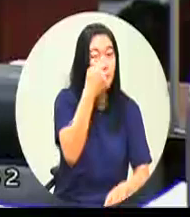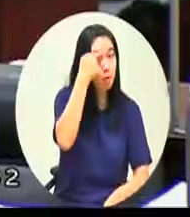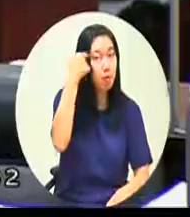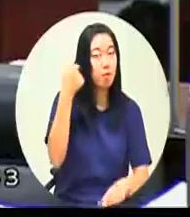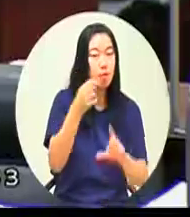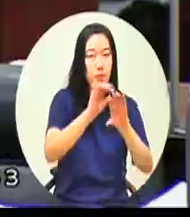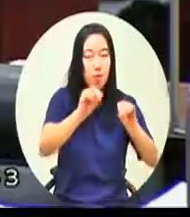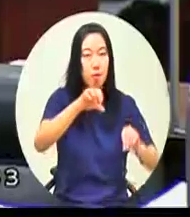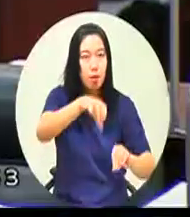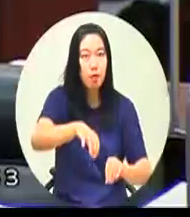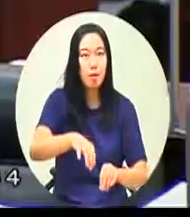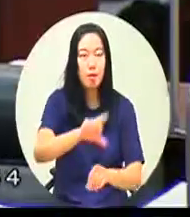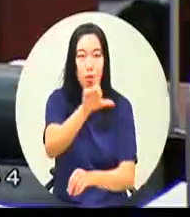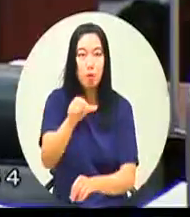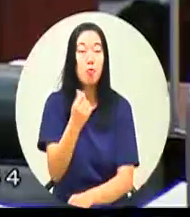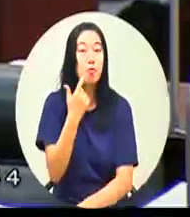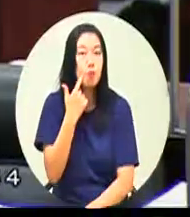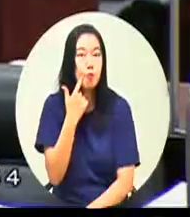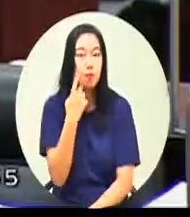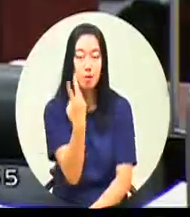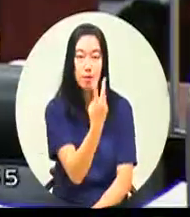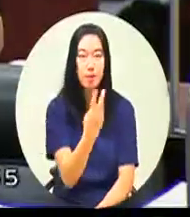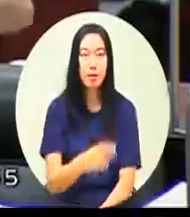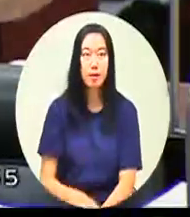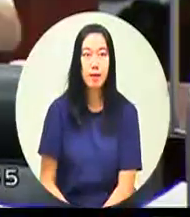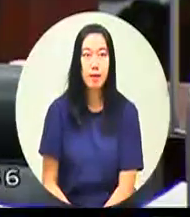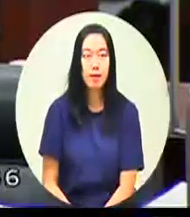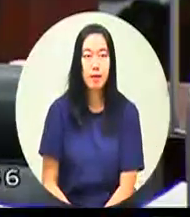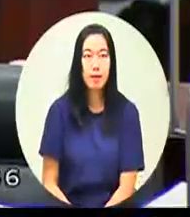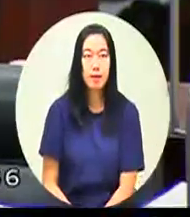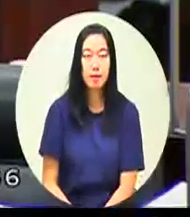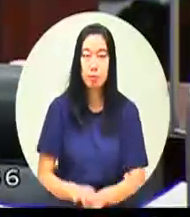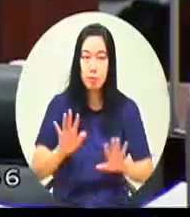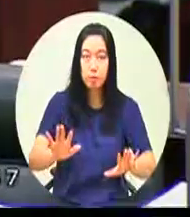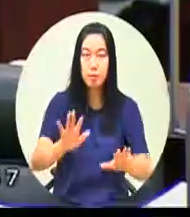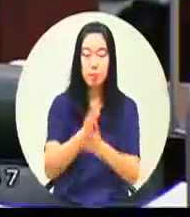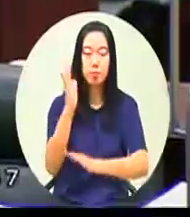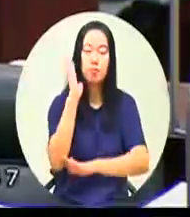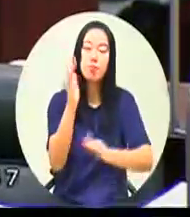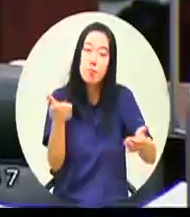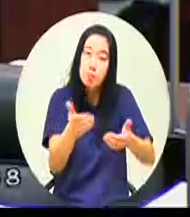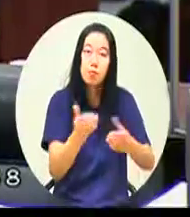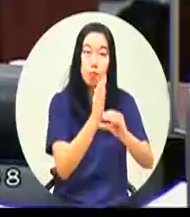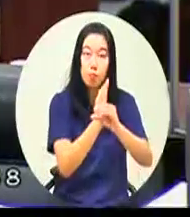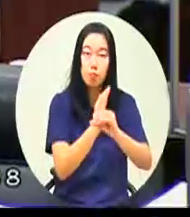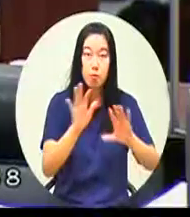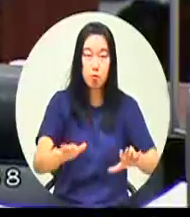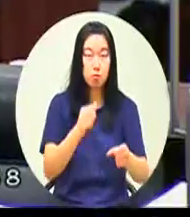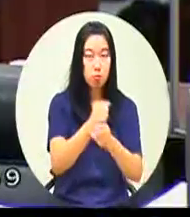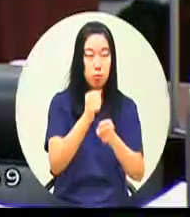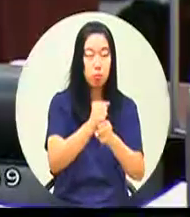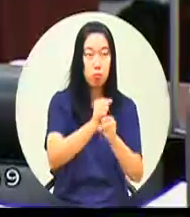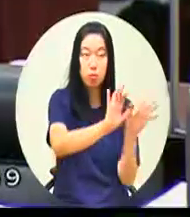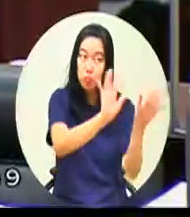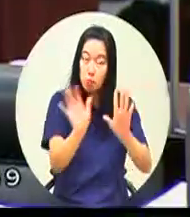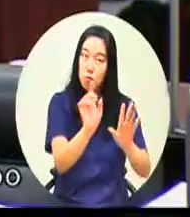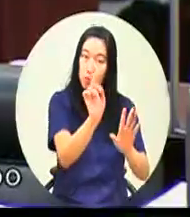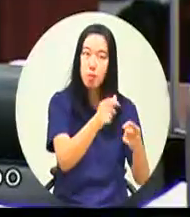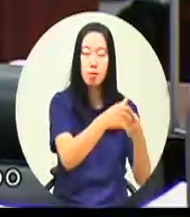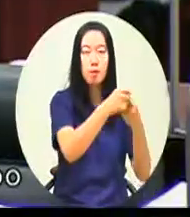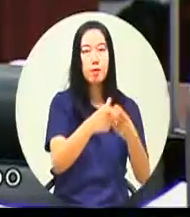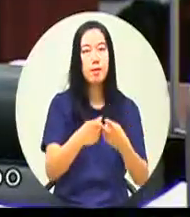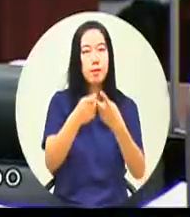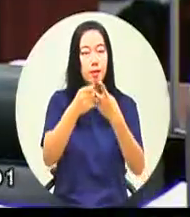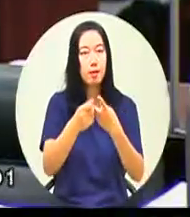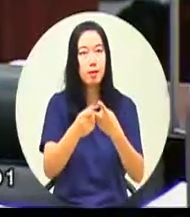好，一个是美貌的美，一个美丽的美哈。一家即马有底下施工嘛哈，请问现在施工进度了哈？那么第二个就